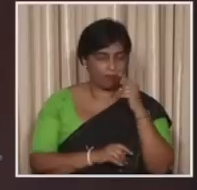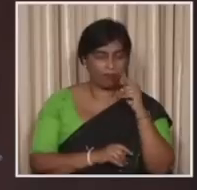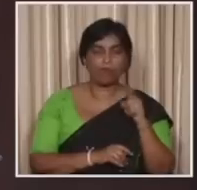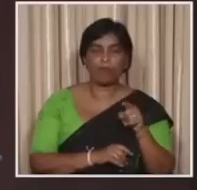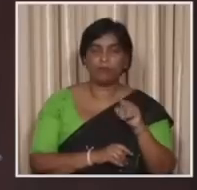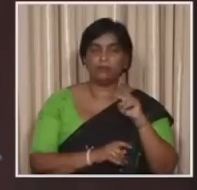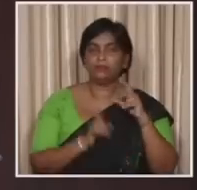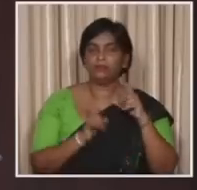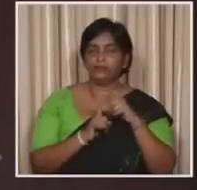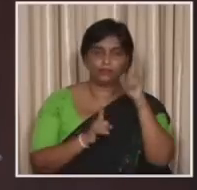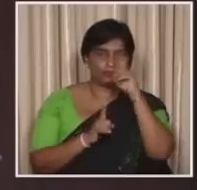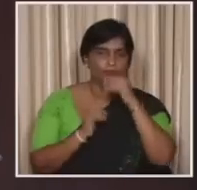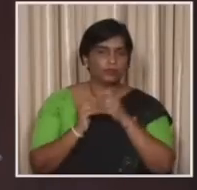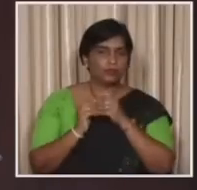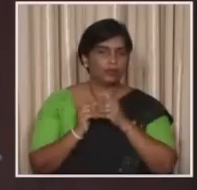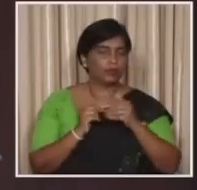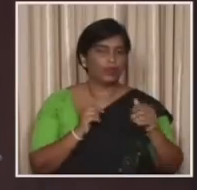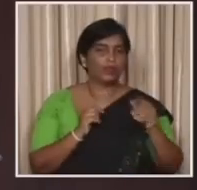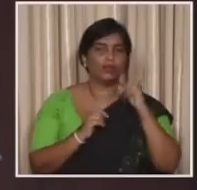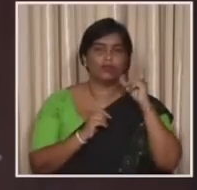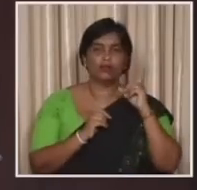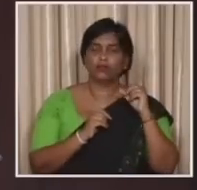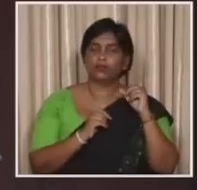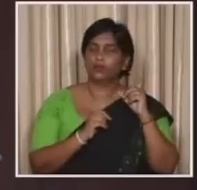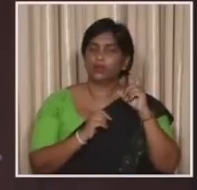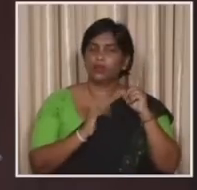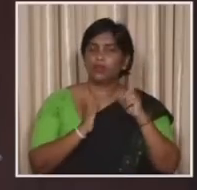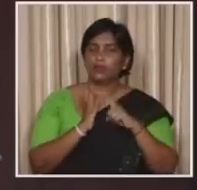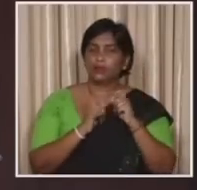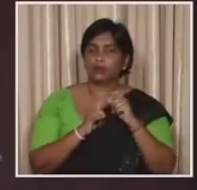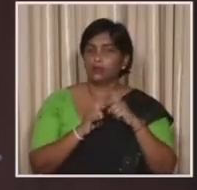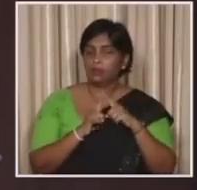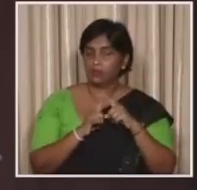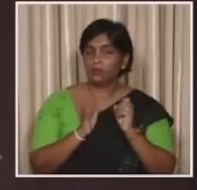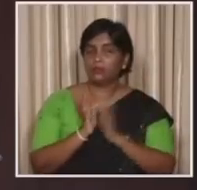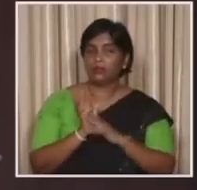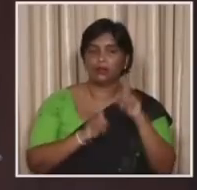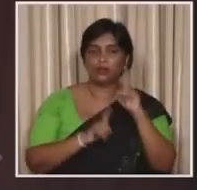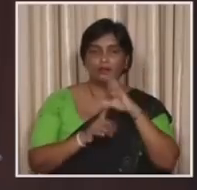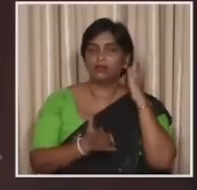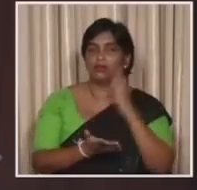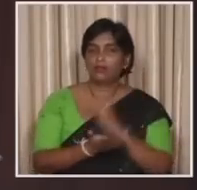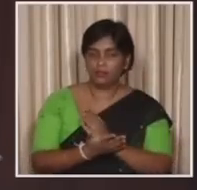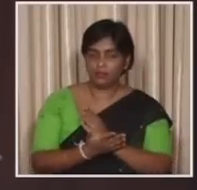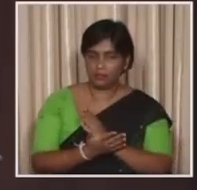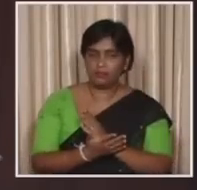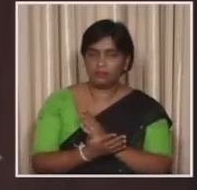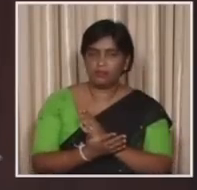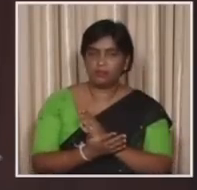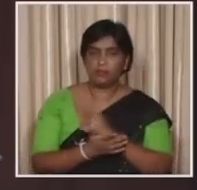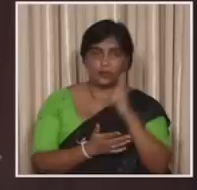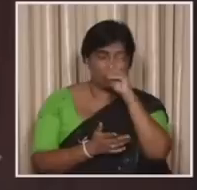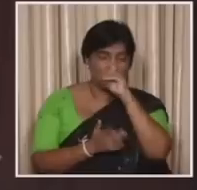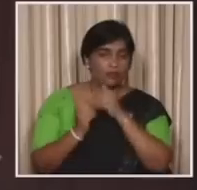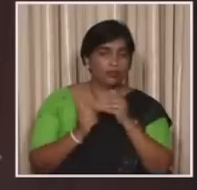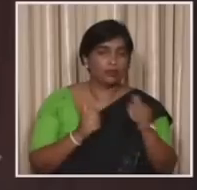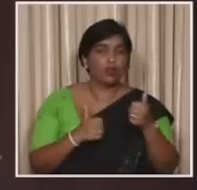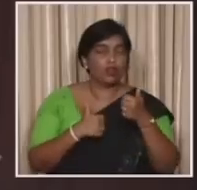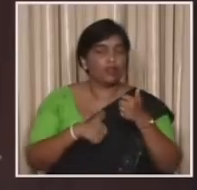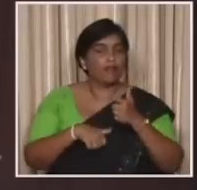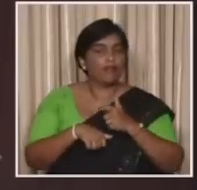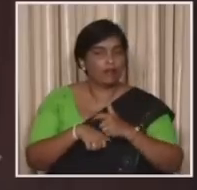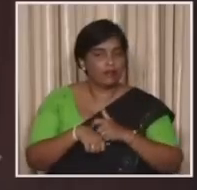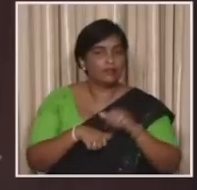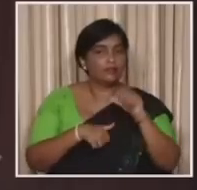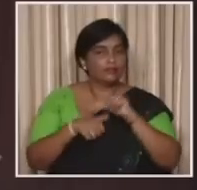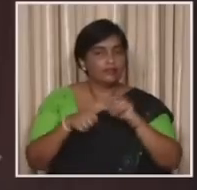Mei Desember masa yang nakal mas hilu mah kop kami tu resim nawat terladi Mei masa api itu honda itu bela waktu mana Mei